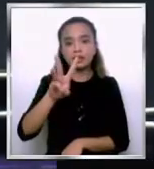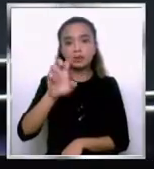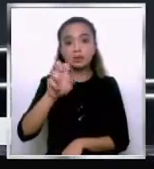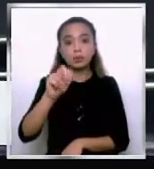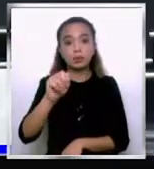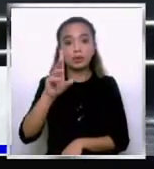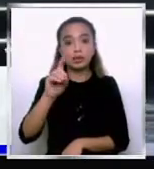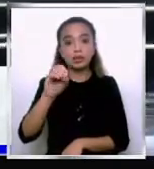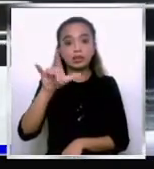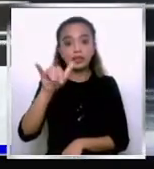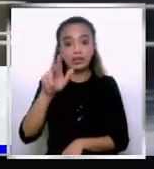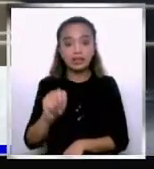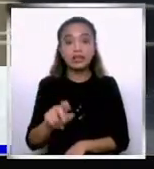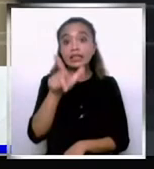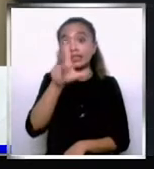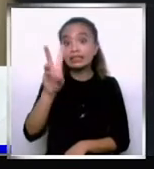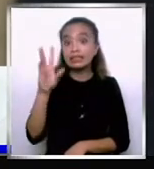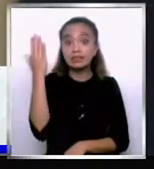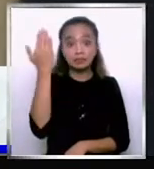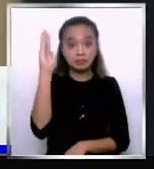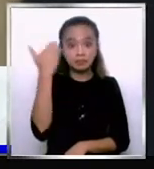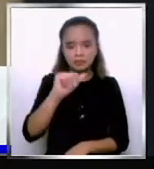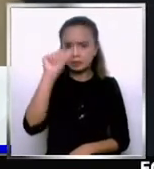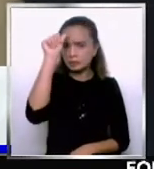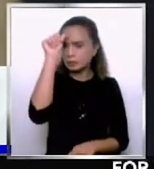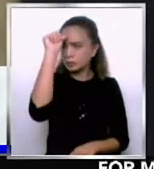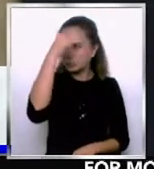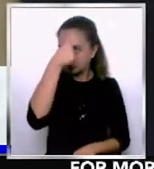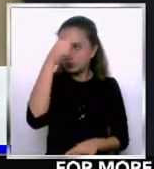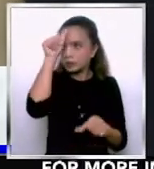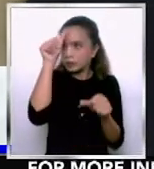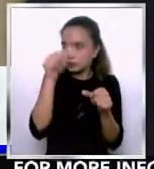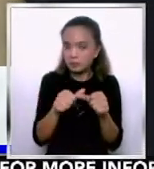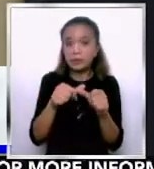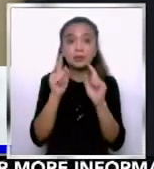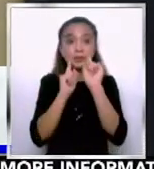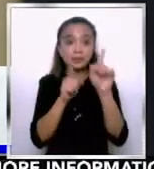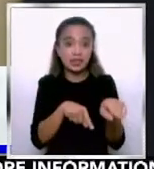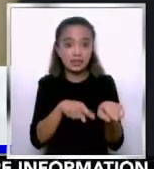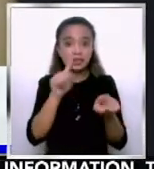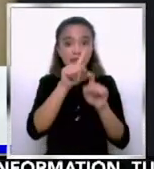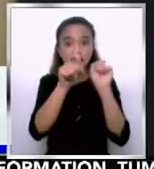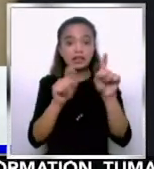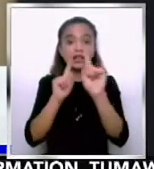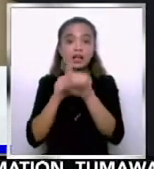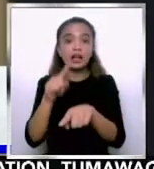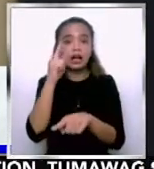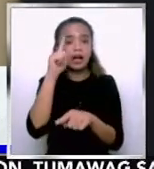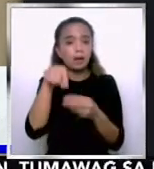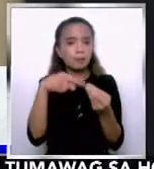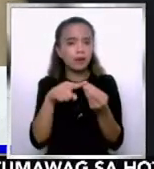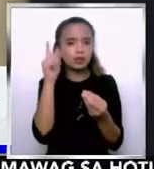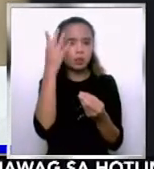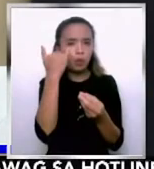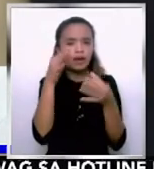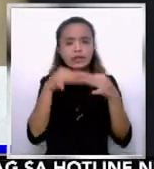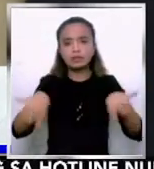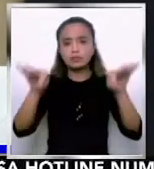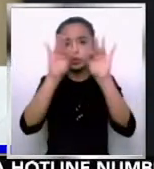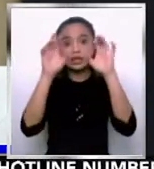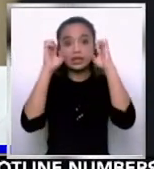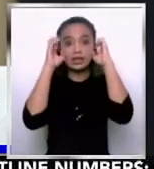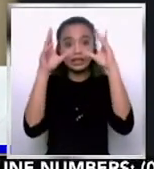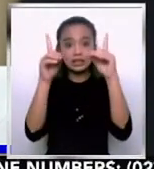36 candidates, tumatak ang sagot ni Gwendolyn sa question and answer portion tungkol sa kahalagahan ng edukasyon bilang